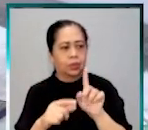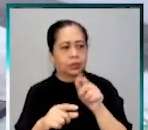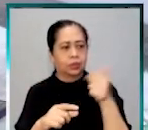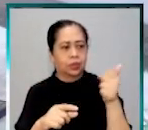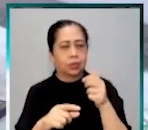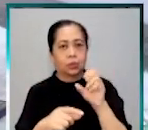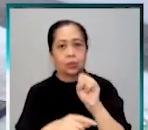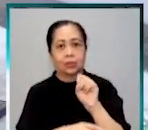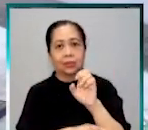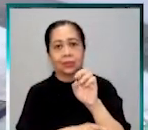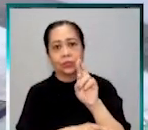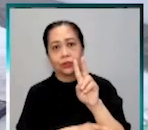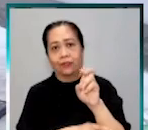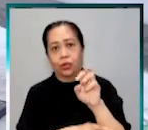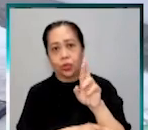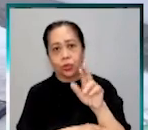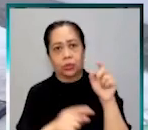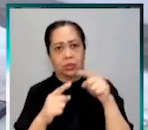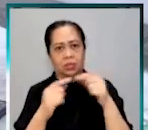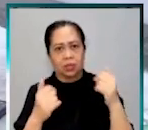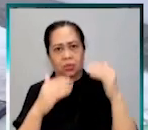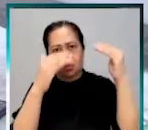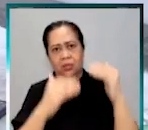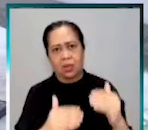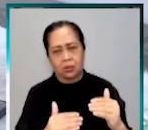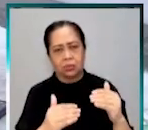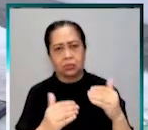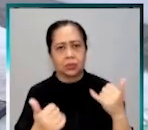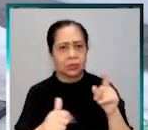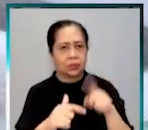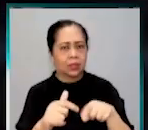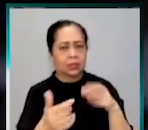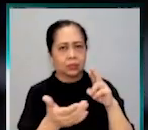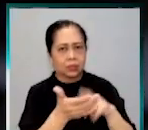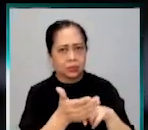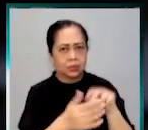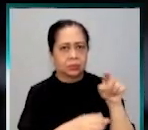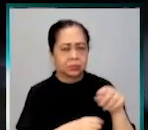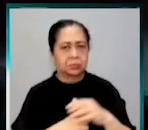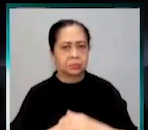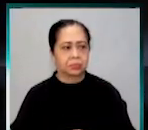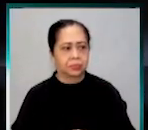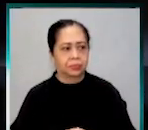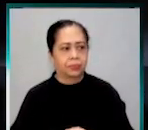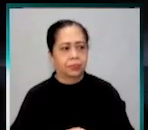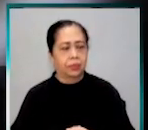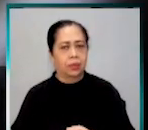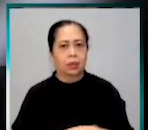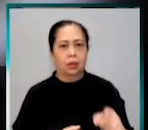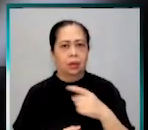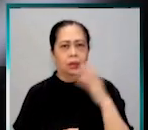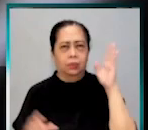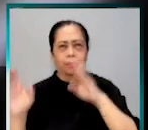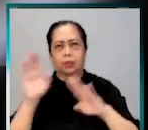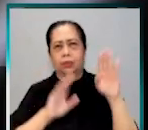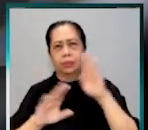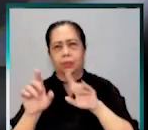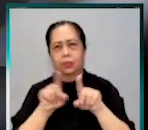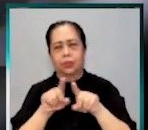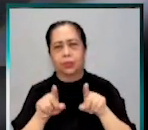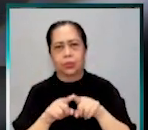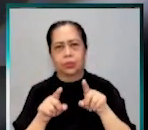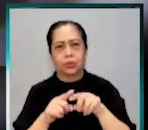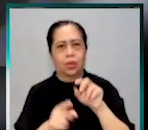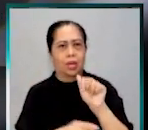nila hanggang ngayon ay naka-down pa rin kaya hindi pa rin tayo makapag-register doon. Problemado rin ang ilang subscriber na analog o